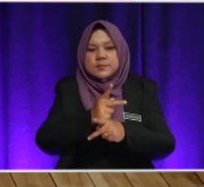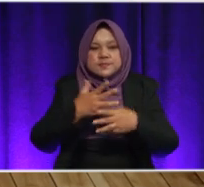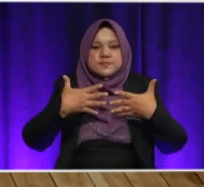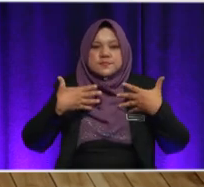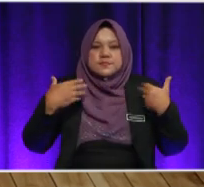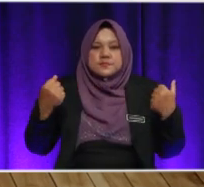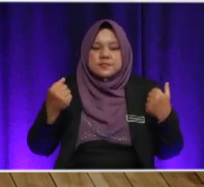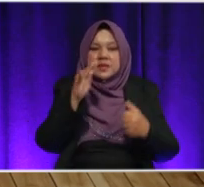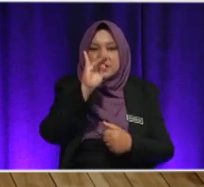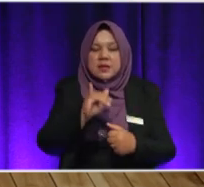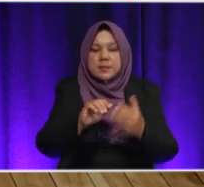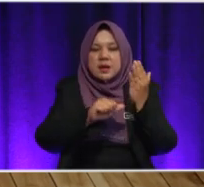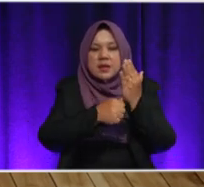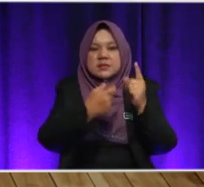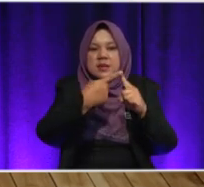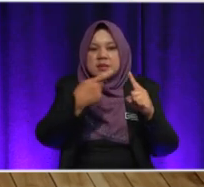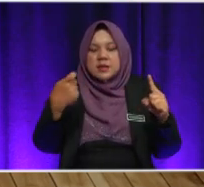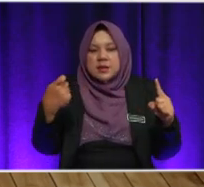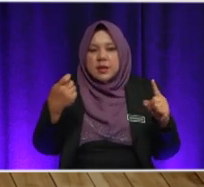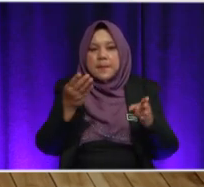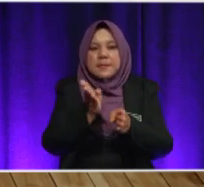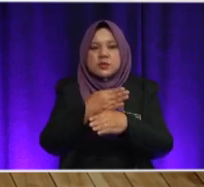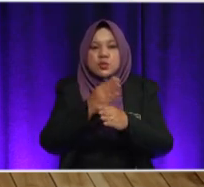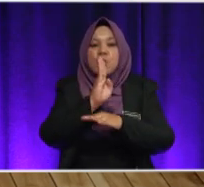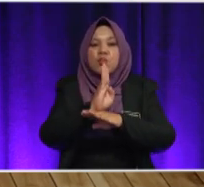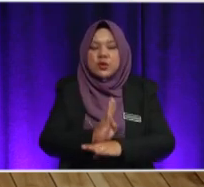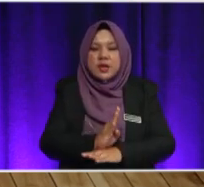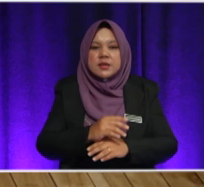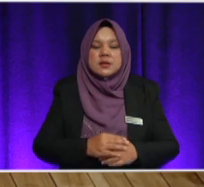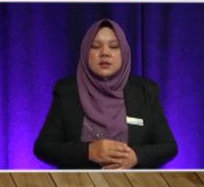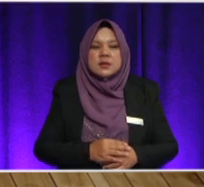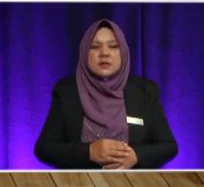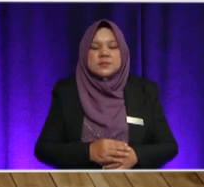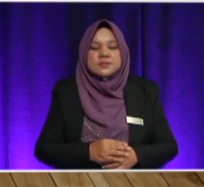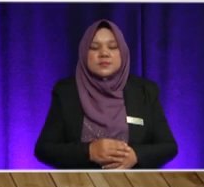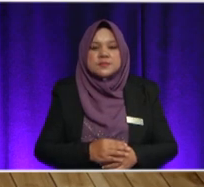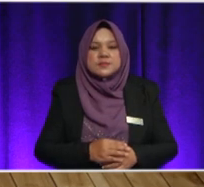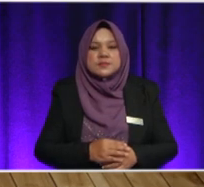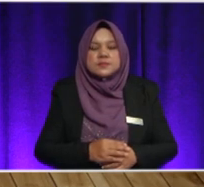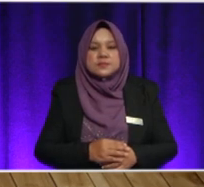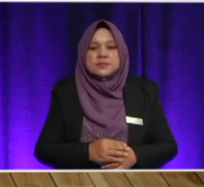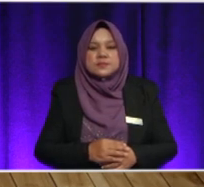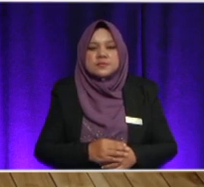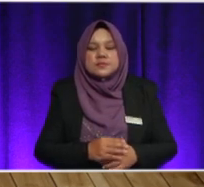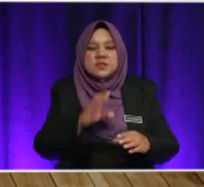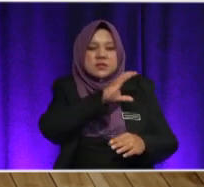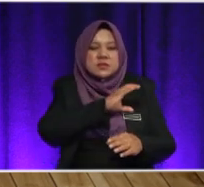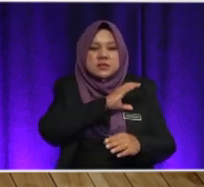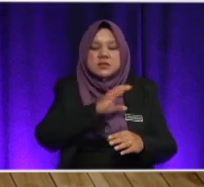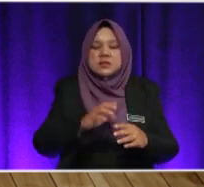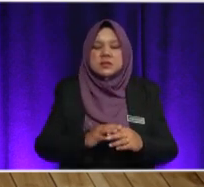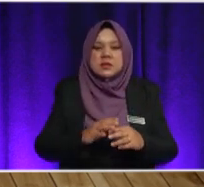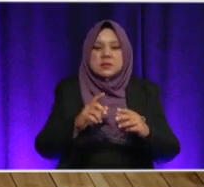yang berasal dari pada berbagai bentuk budaya bentuk budaya kemudian kita lihat apakah ciri-cirinya